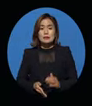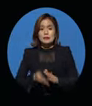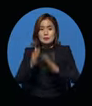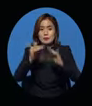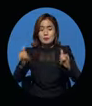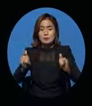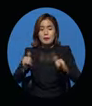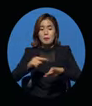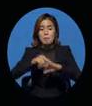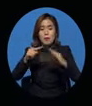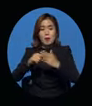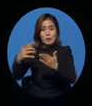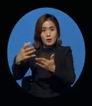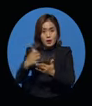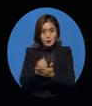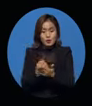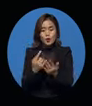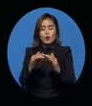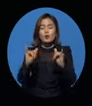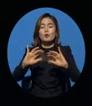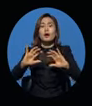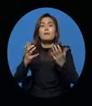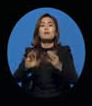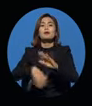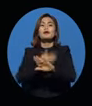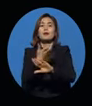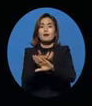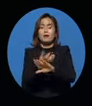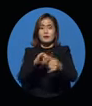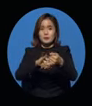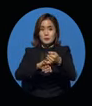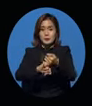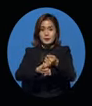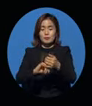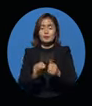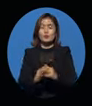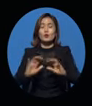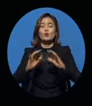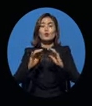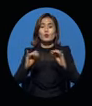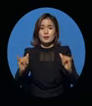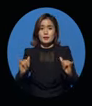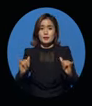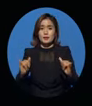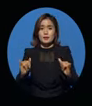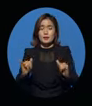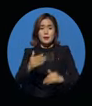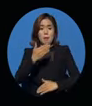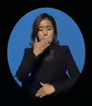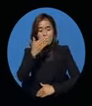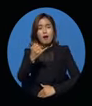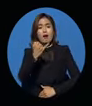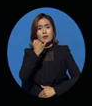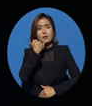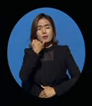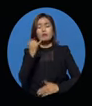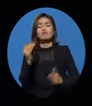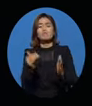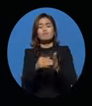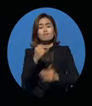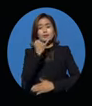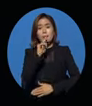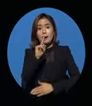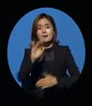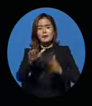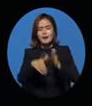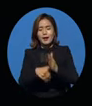국민과 함께하는 개혁을 하겠습니다 국민이 됐다 고 하실 때까지 혁신